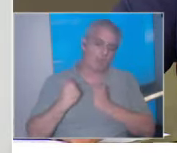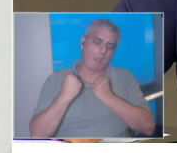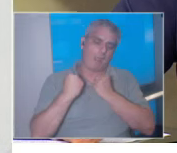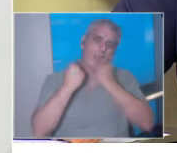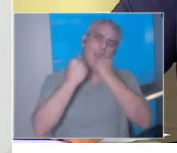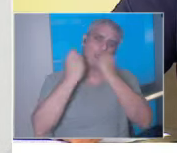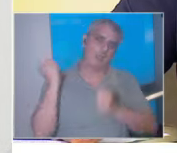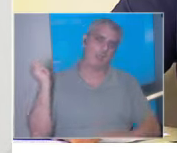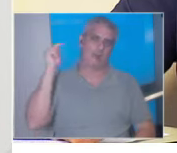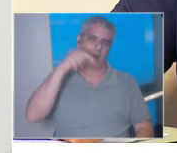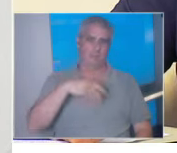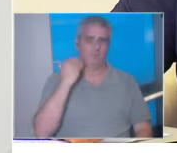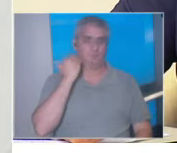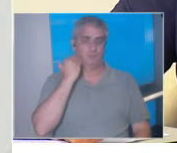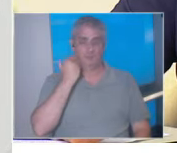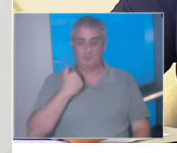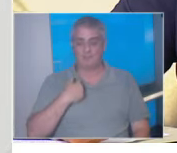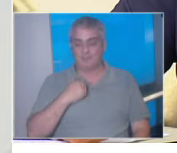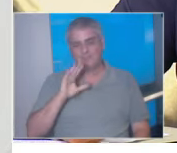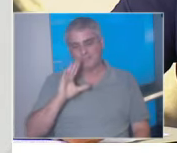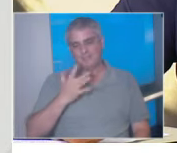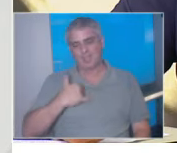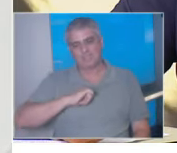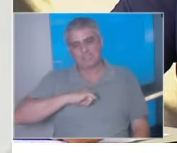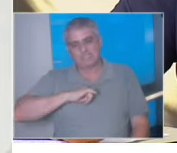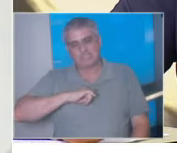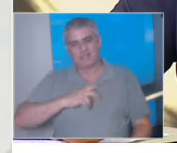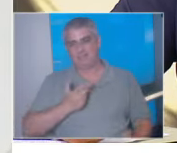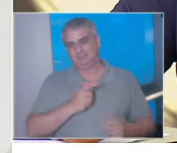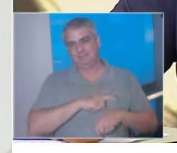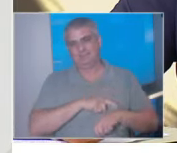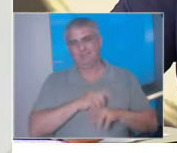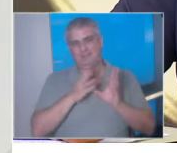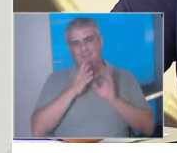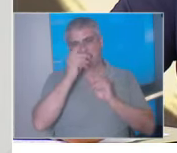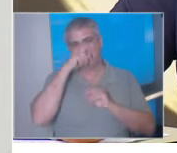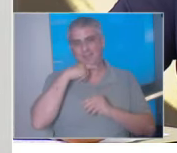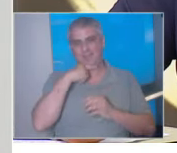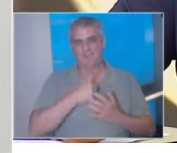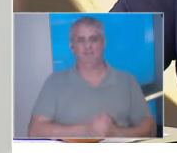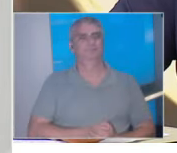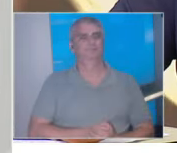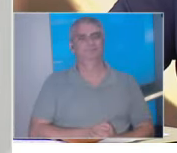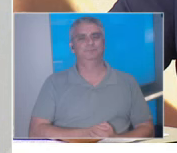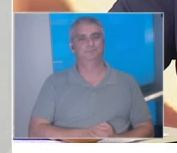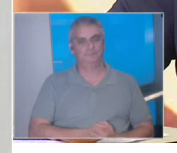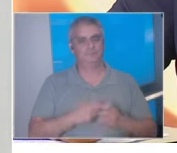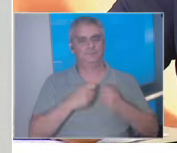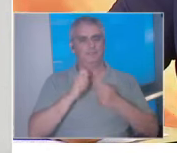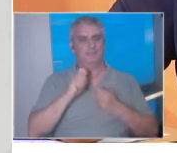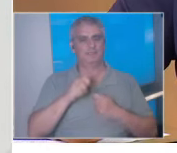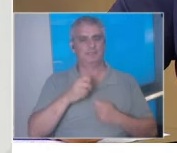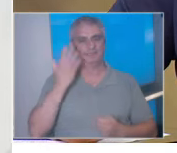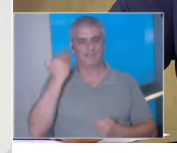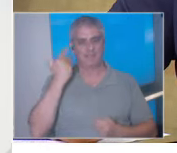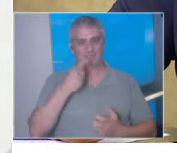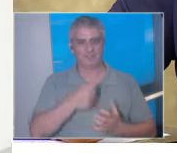הדרך הארוכה הזו. ואני בתור ילדה הייתי יותר קנאית לזמן שלי. כן, רציתי מודע. יותר אבא. חברת הכנסת